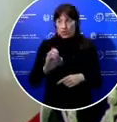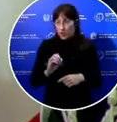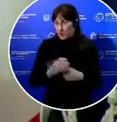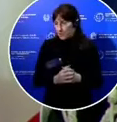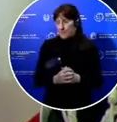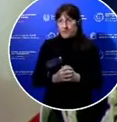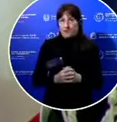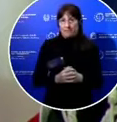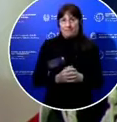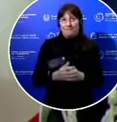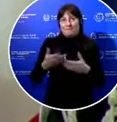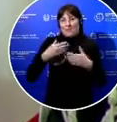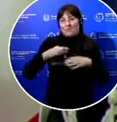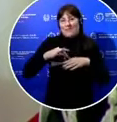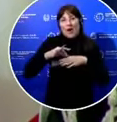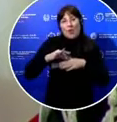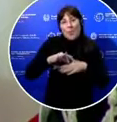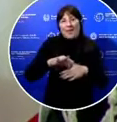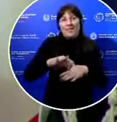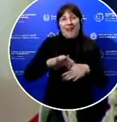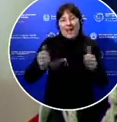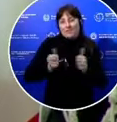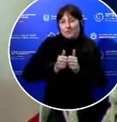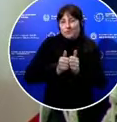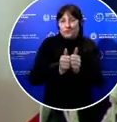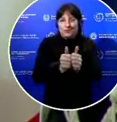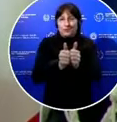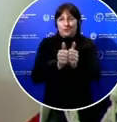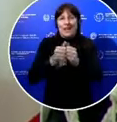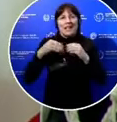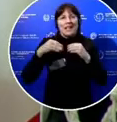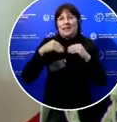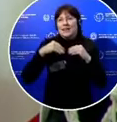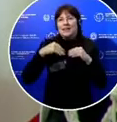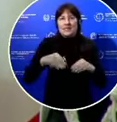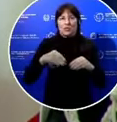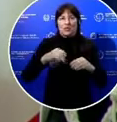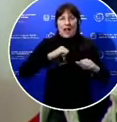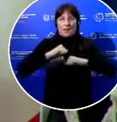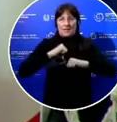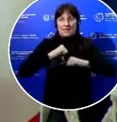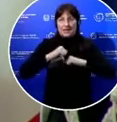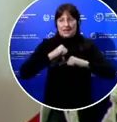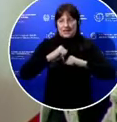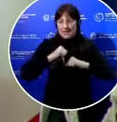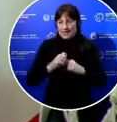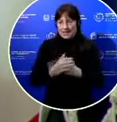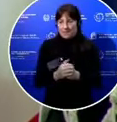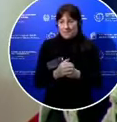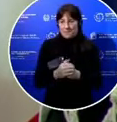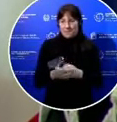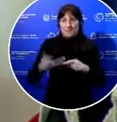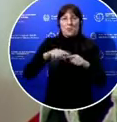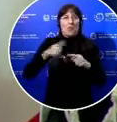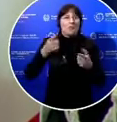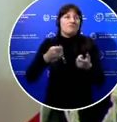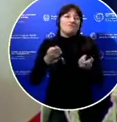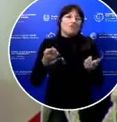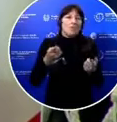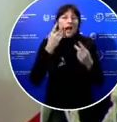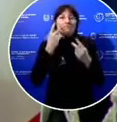averci accompagnato con una straordinaria disponibilità organizzativa e anche per aver dimostrato grande sensibilità al